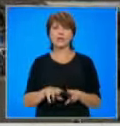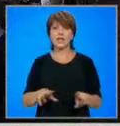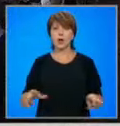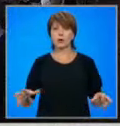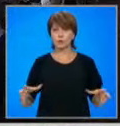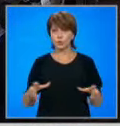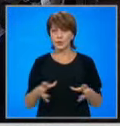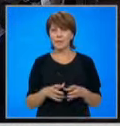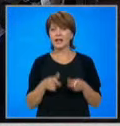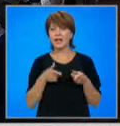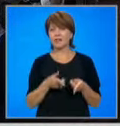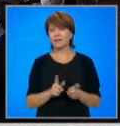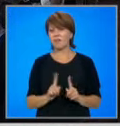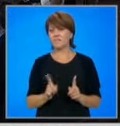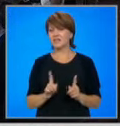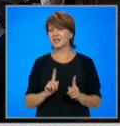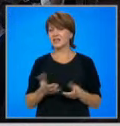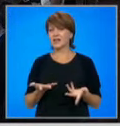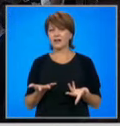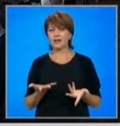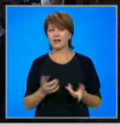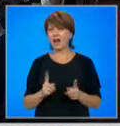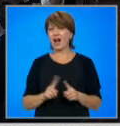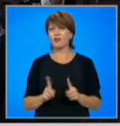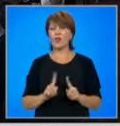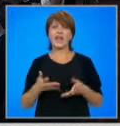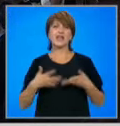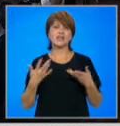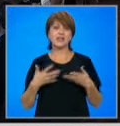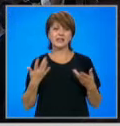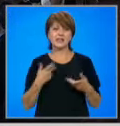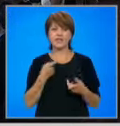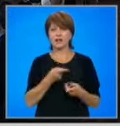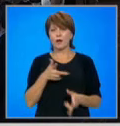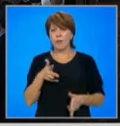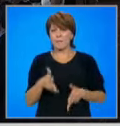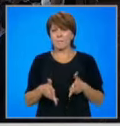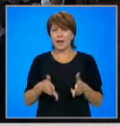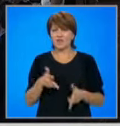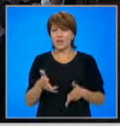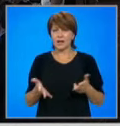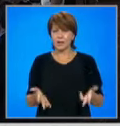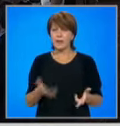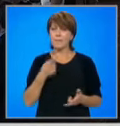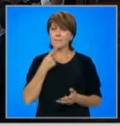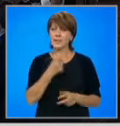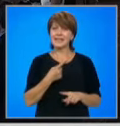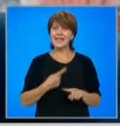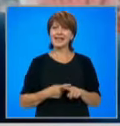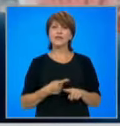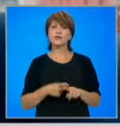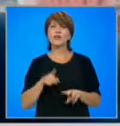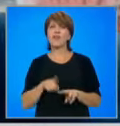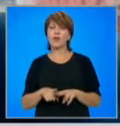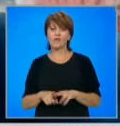нещастно, защото виждате колко са жалки слугите на мафията, които се опитват нещо да правят. От записа гледам, може да питате и Христо Иванов, защо са толкова